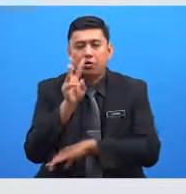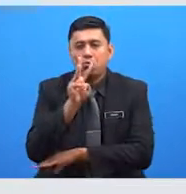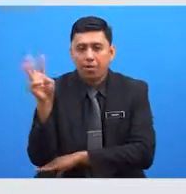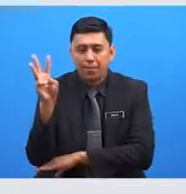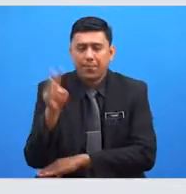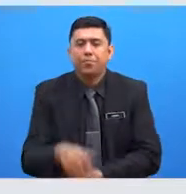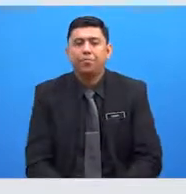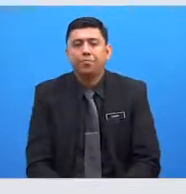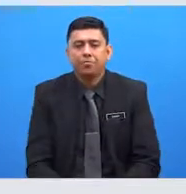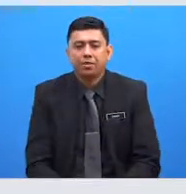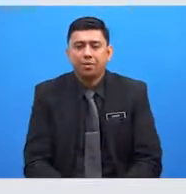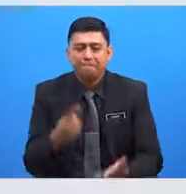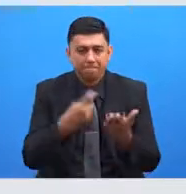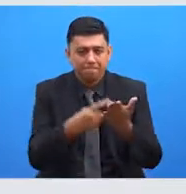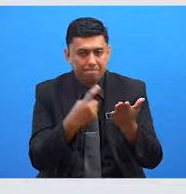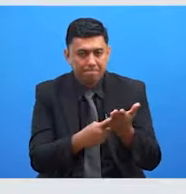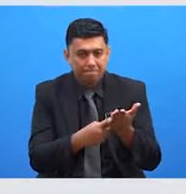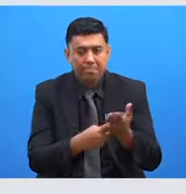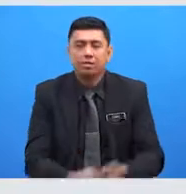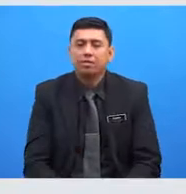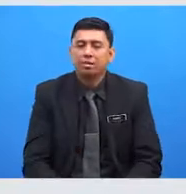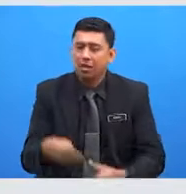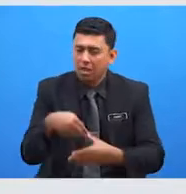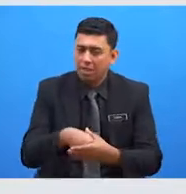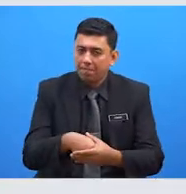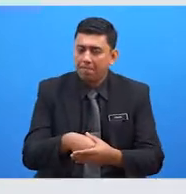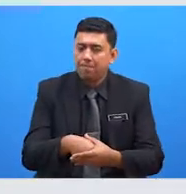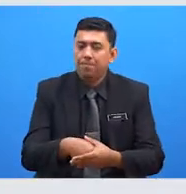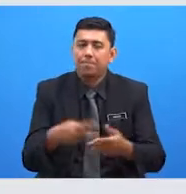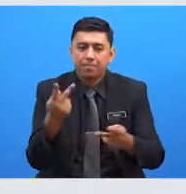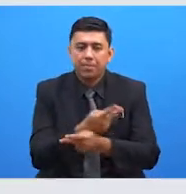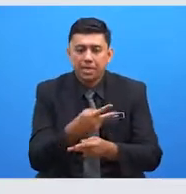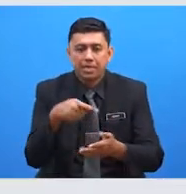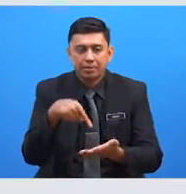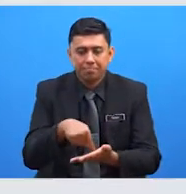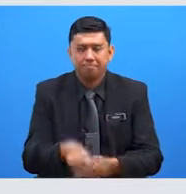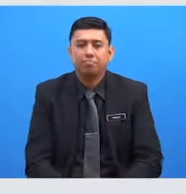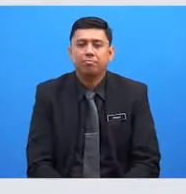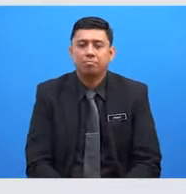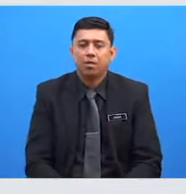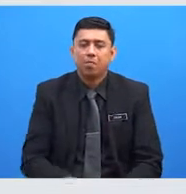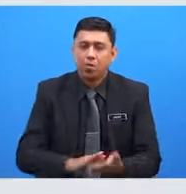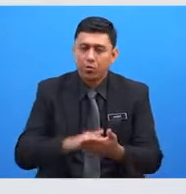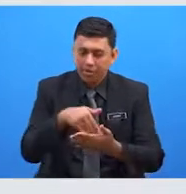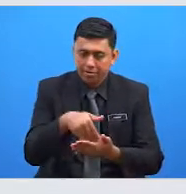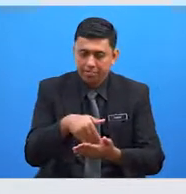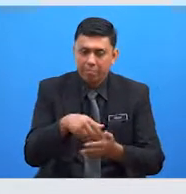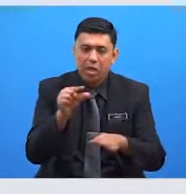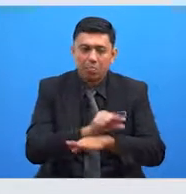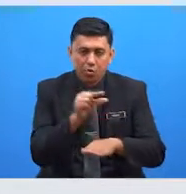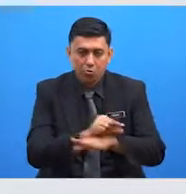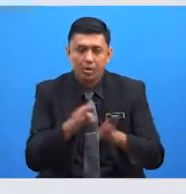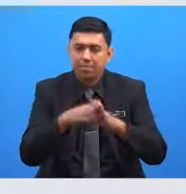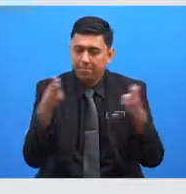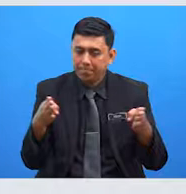Subtopik yang akan dibincangkan dalam episod ini adalah pembangunan laman web pengguna menggunakan